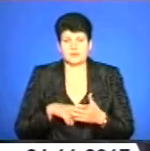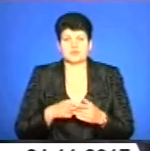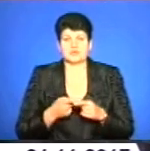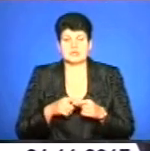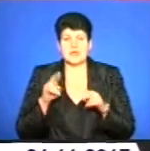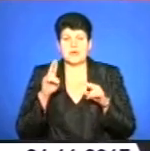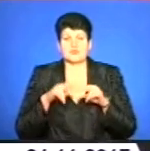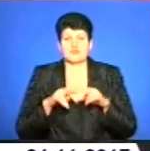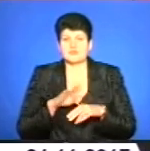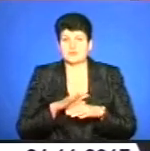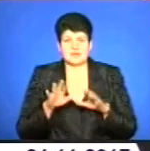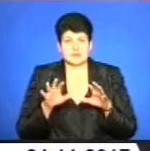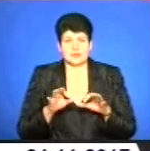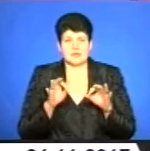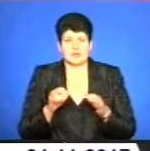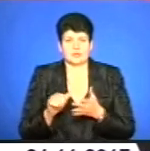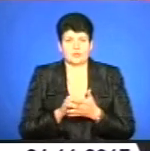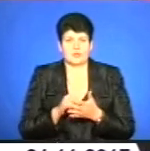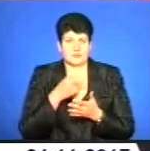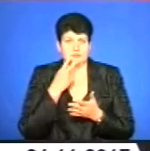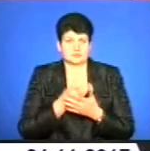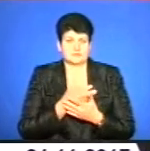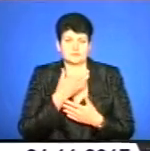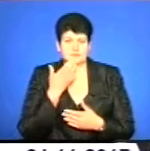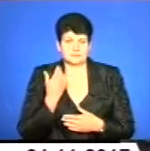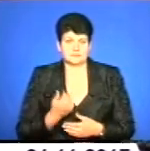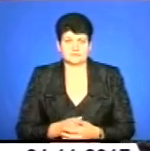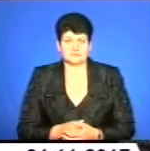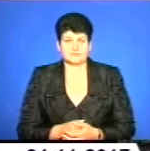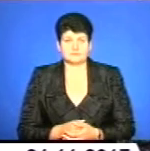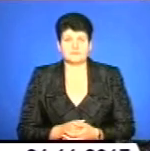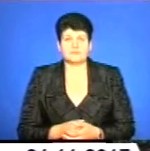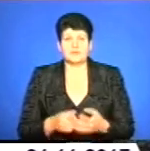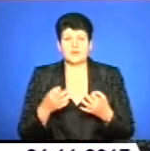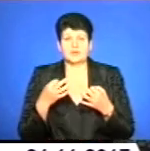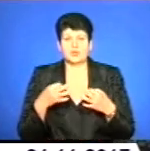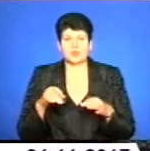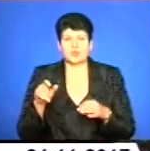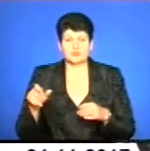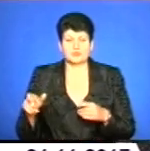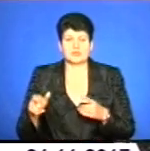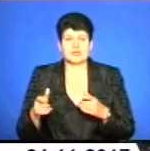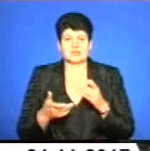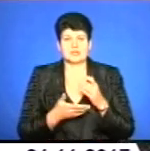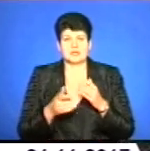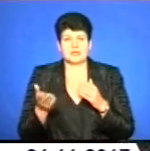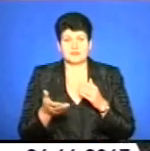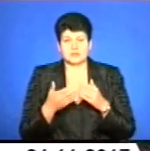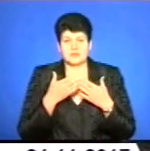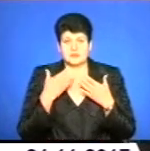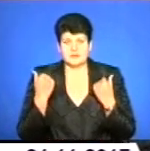будівництво незаконне, адже жодних документів їм не показують. Дозволу від жителів нема на вируку, настройку